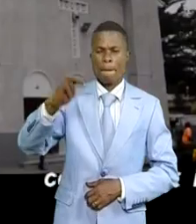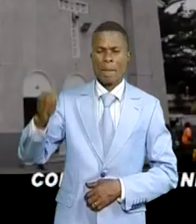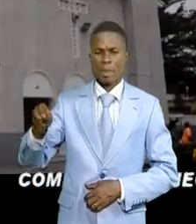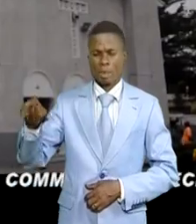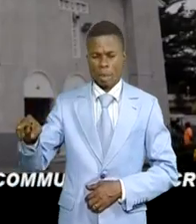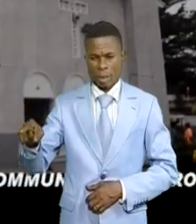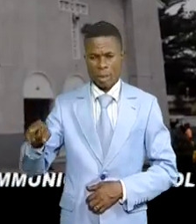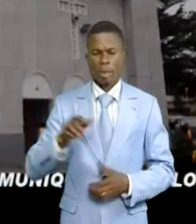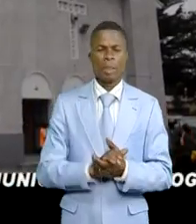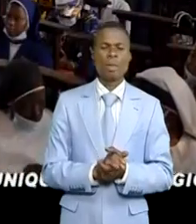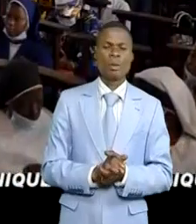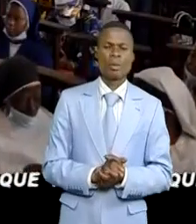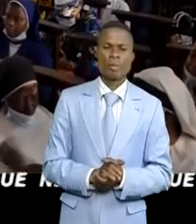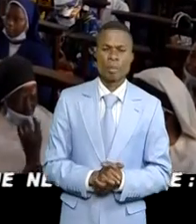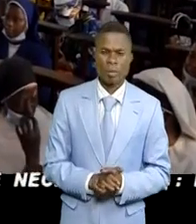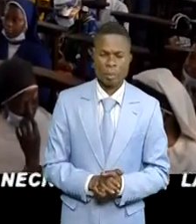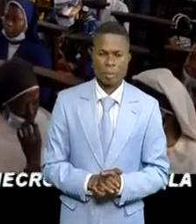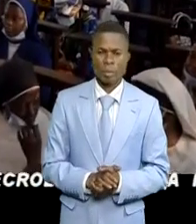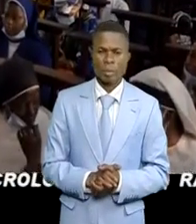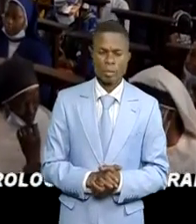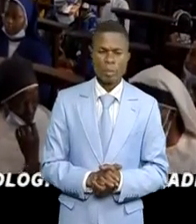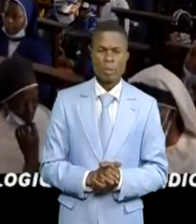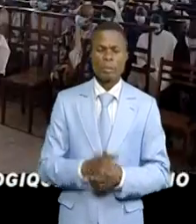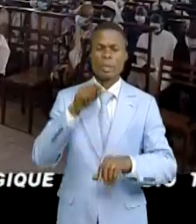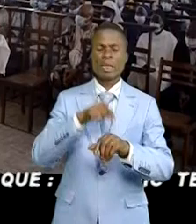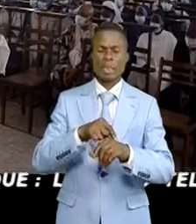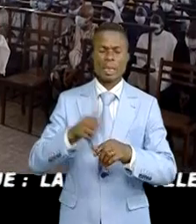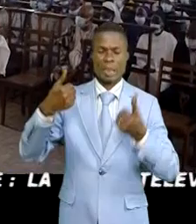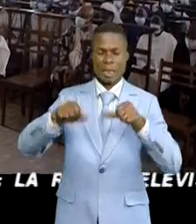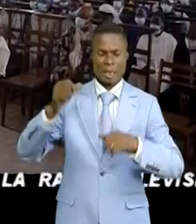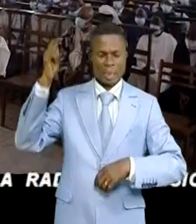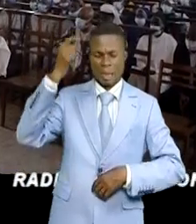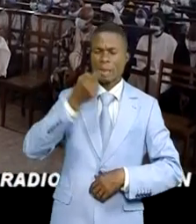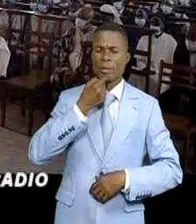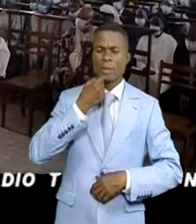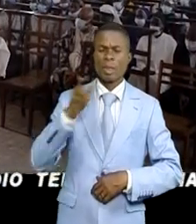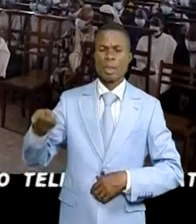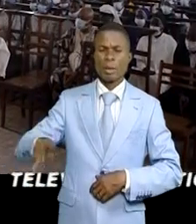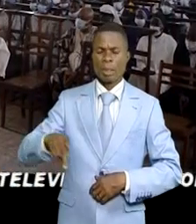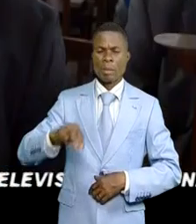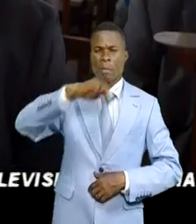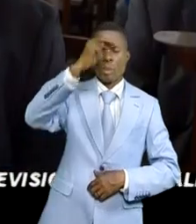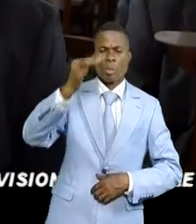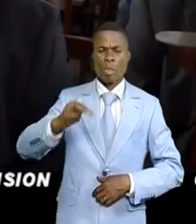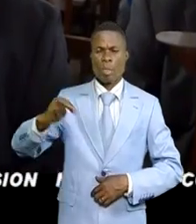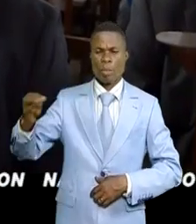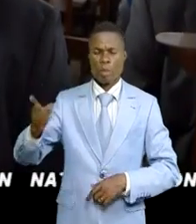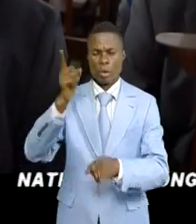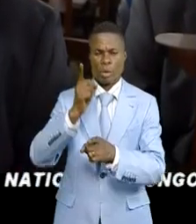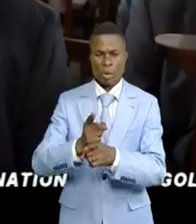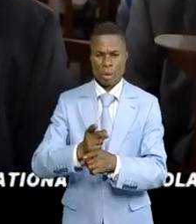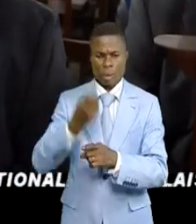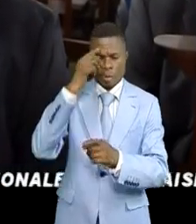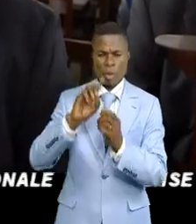La date du 20 juin 2021 reste une date gravée dans l'histoire de la province du Maniema, précisément pour